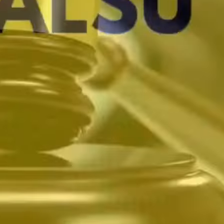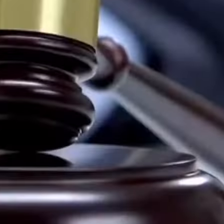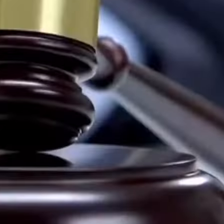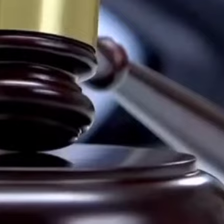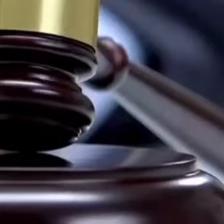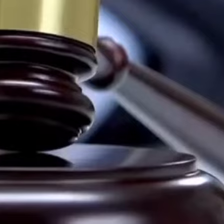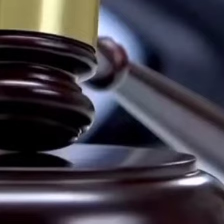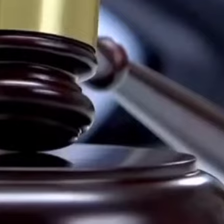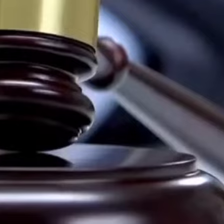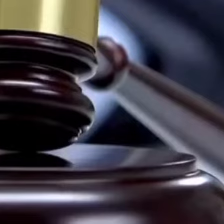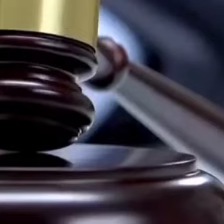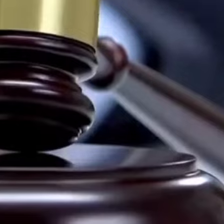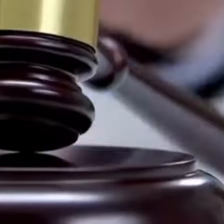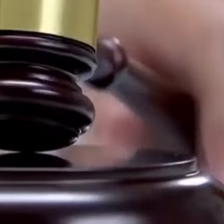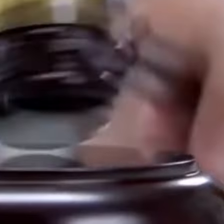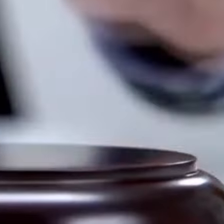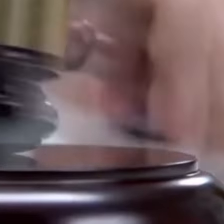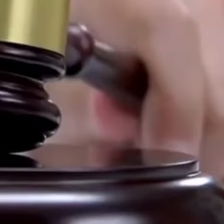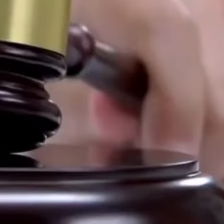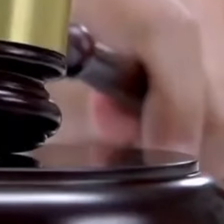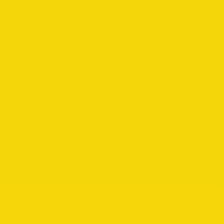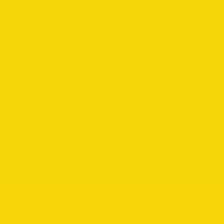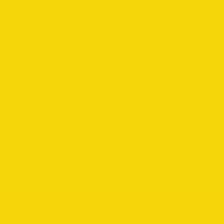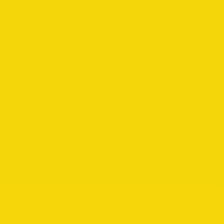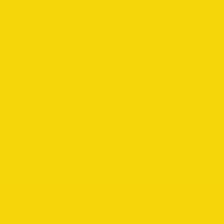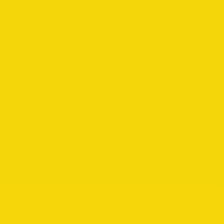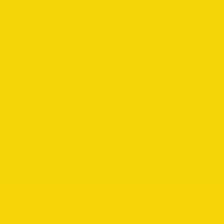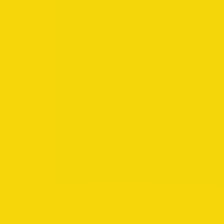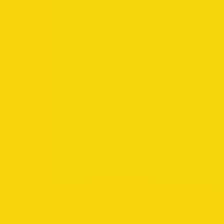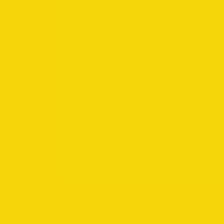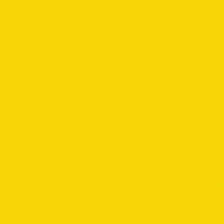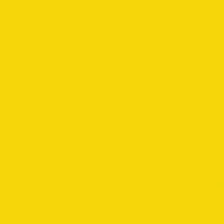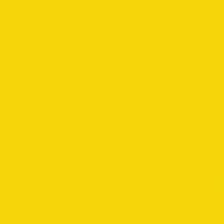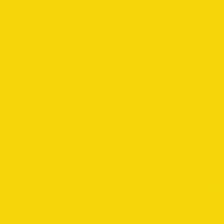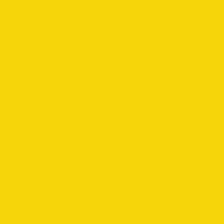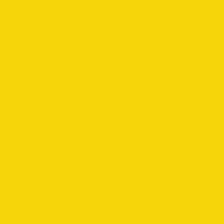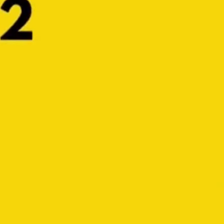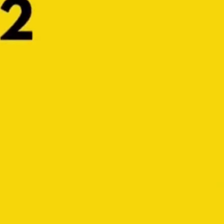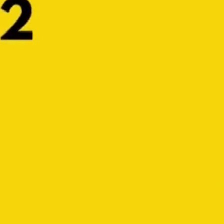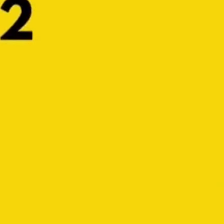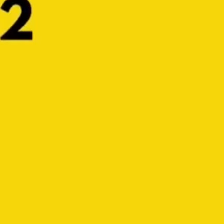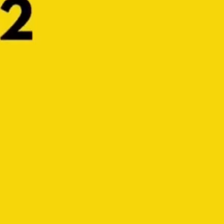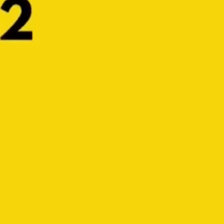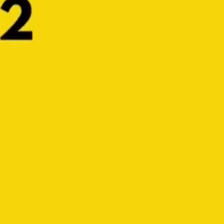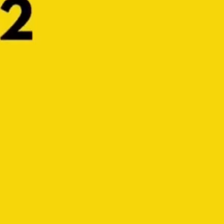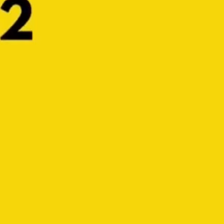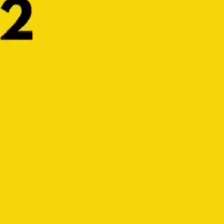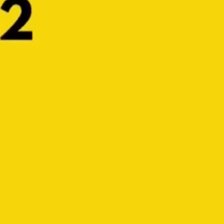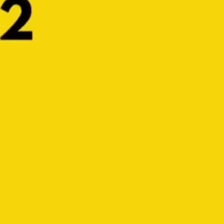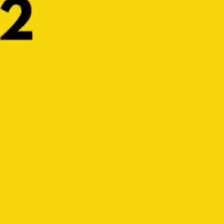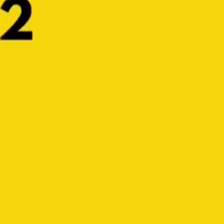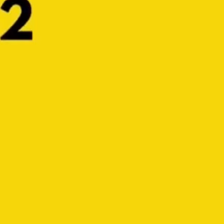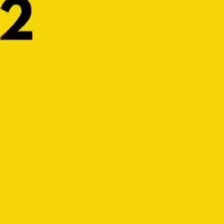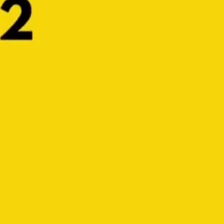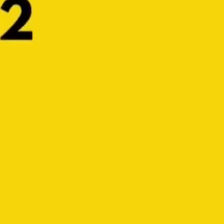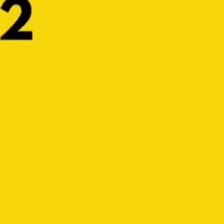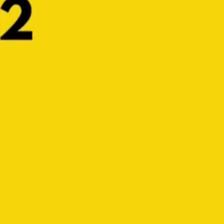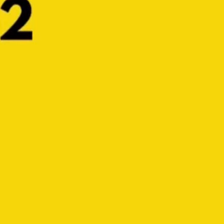keadaan. Pelakuan itu juga merupakan jenayah. Terima fitnah atau maklumat palsu, segera